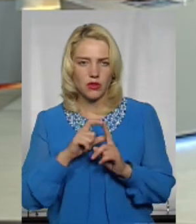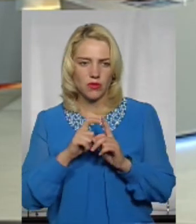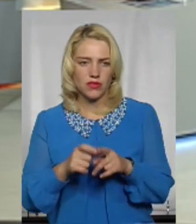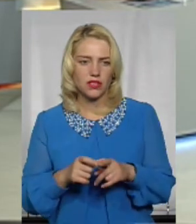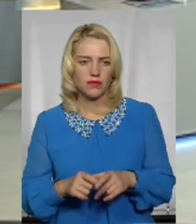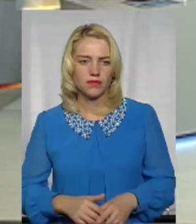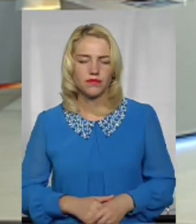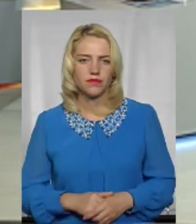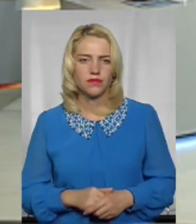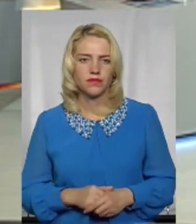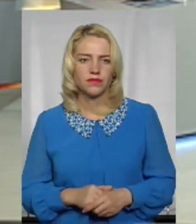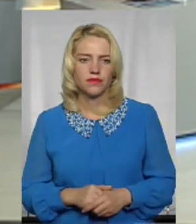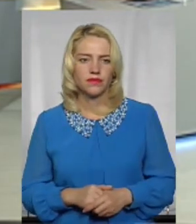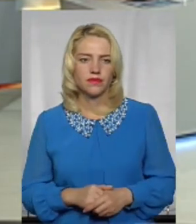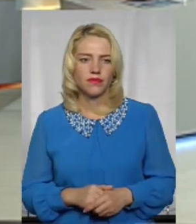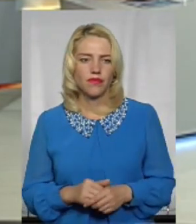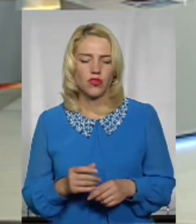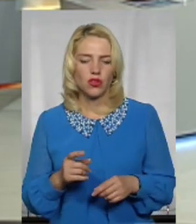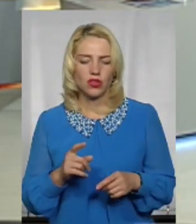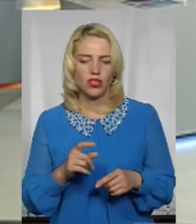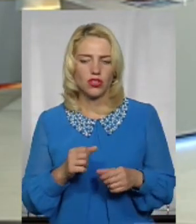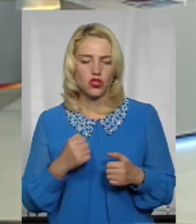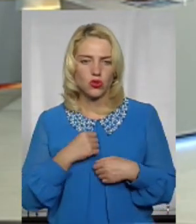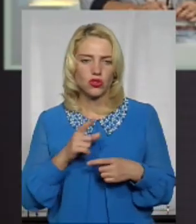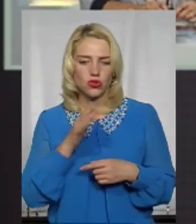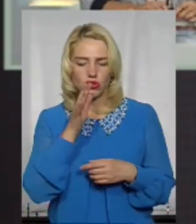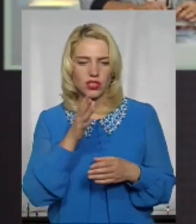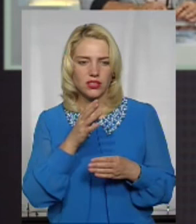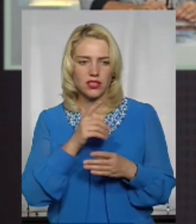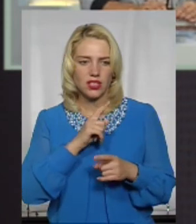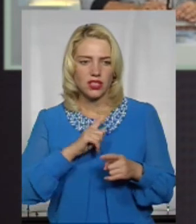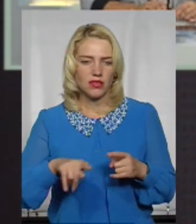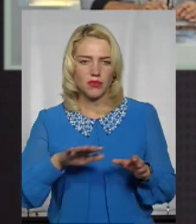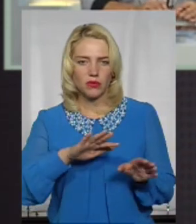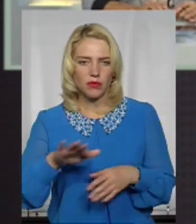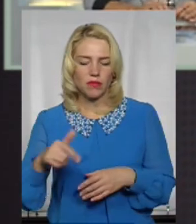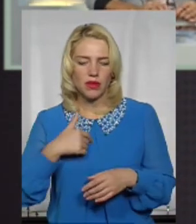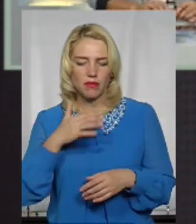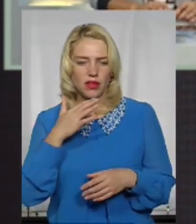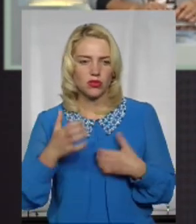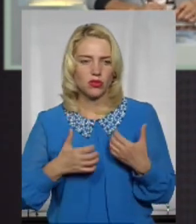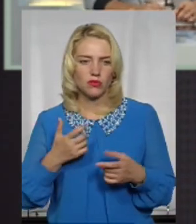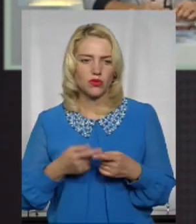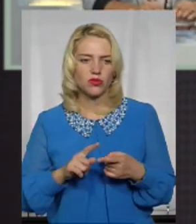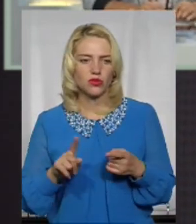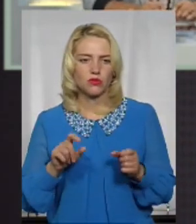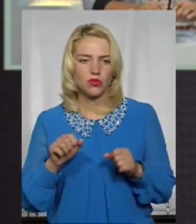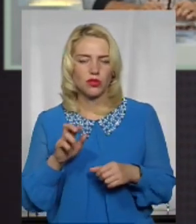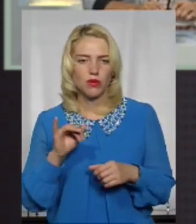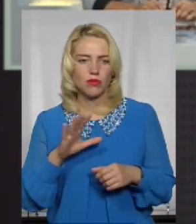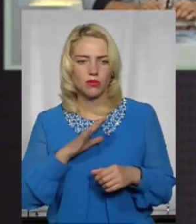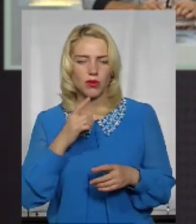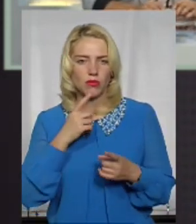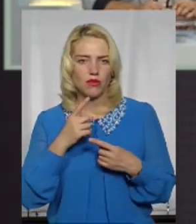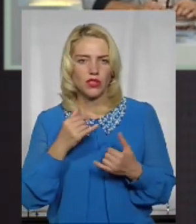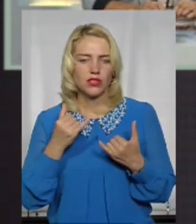Коротке запитання. Тут дуже шкода, що так час летить. Мене багато турбує з того, що можна було б